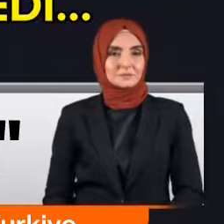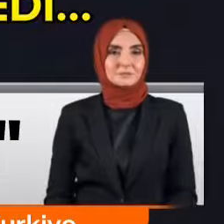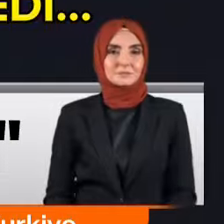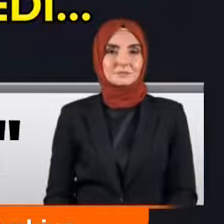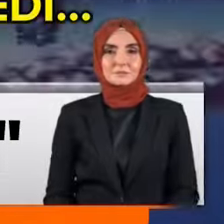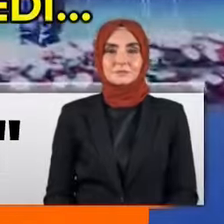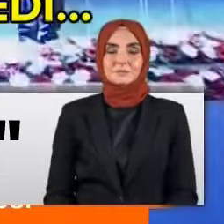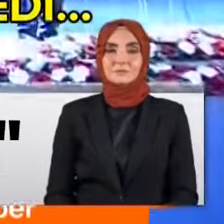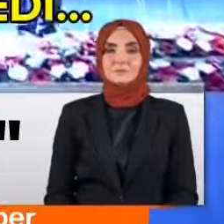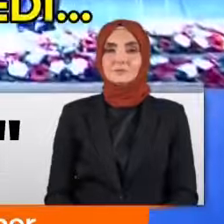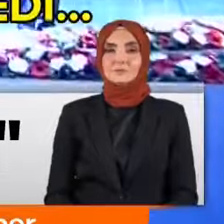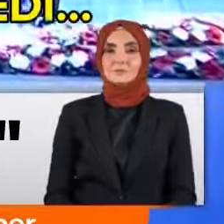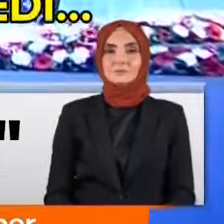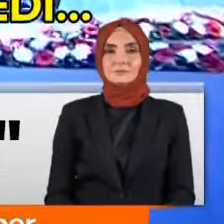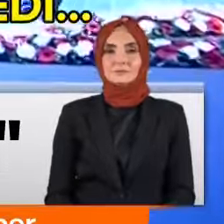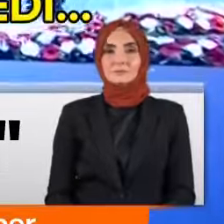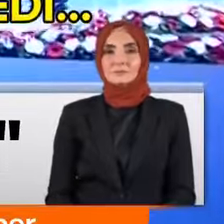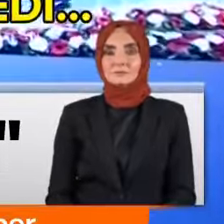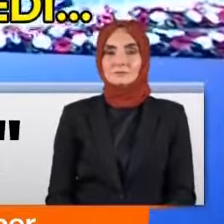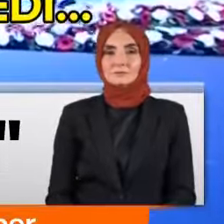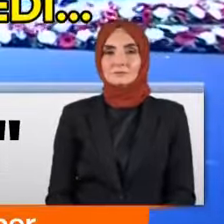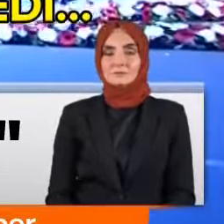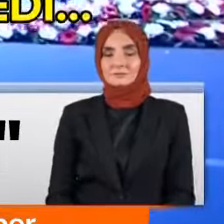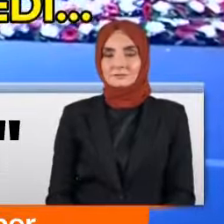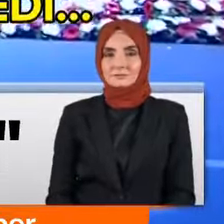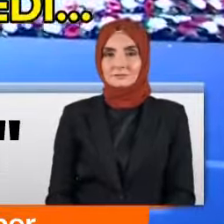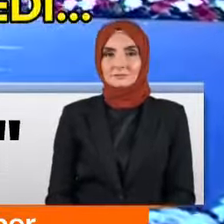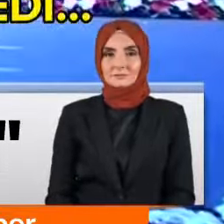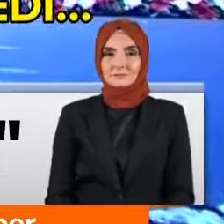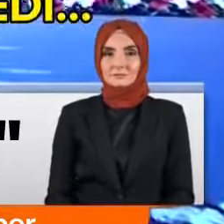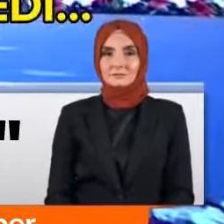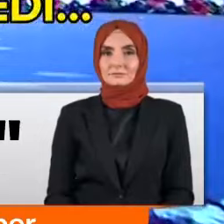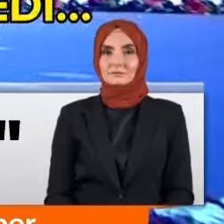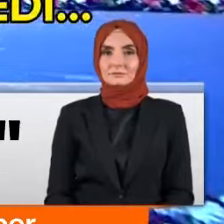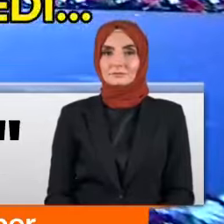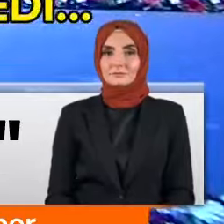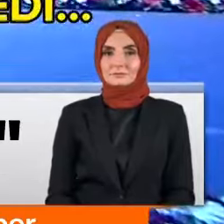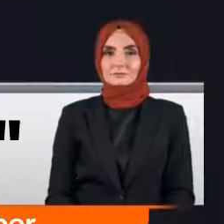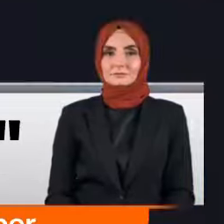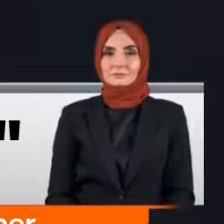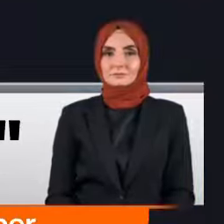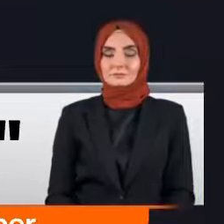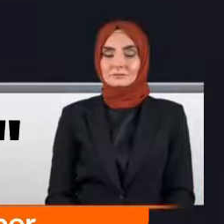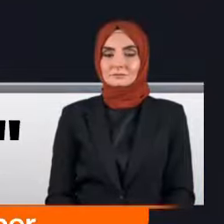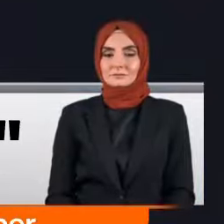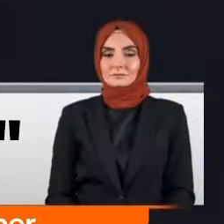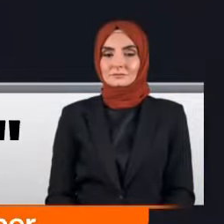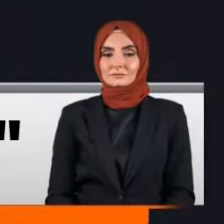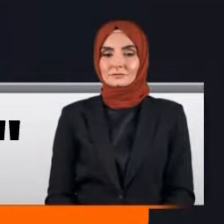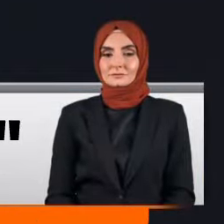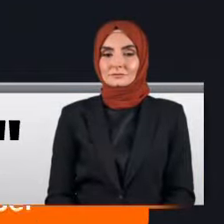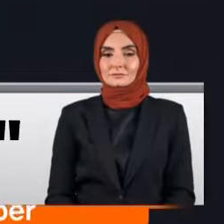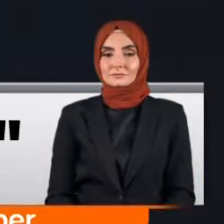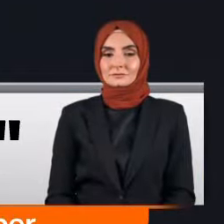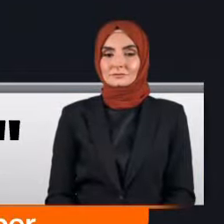06-07.30 saatler arası ücretsiz otobüs seferleri sağlanacaktı. Bu sözü de yerine gelmedi. Binlerce büyükşehir